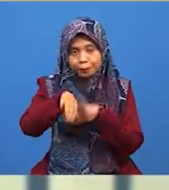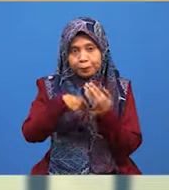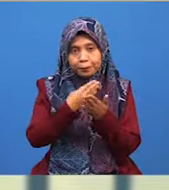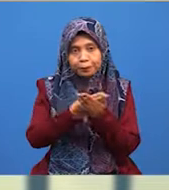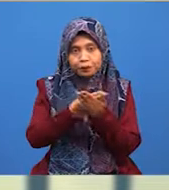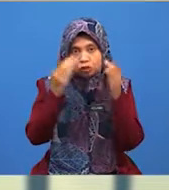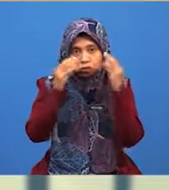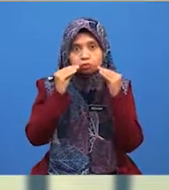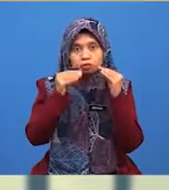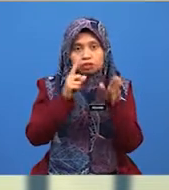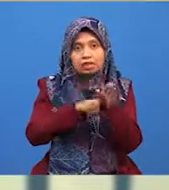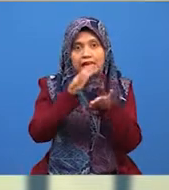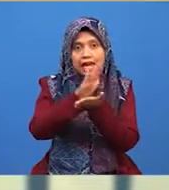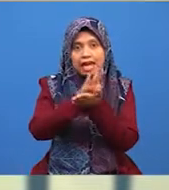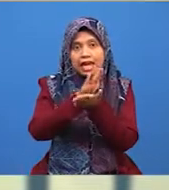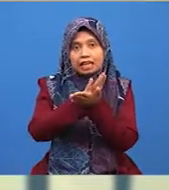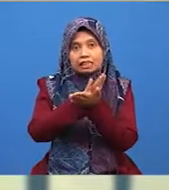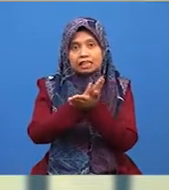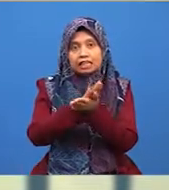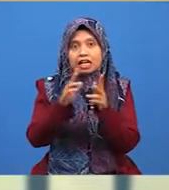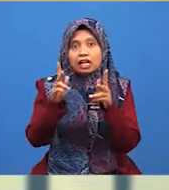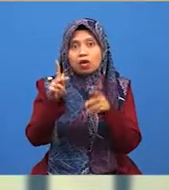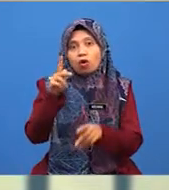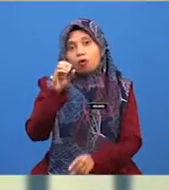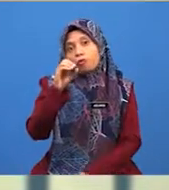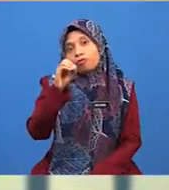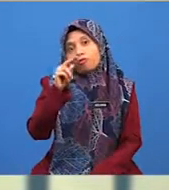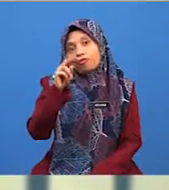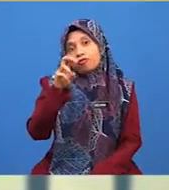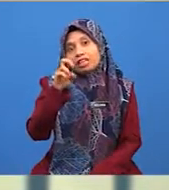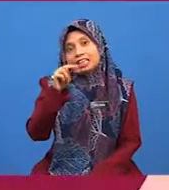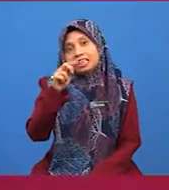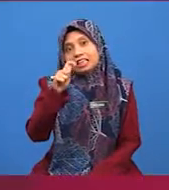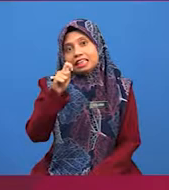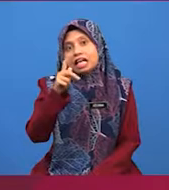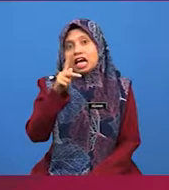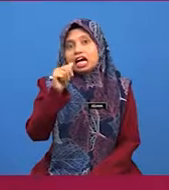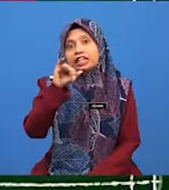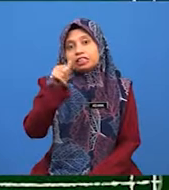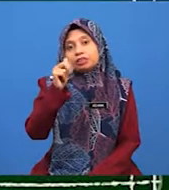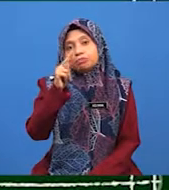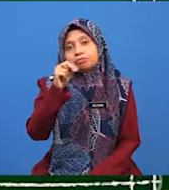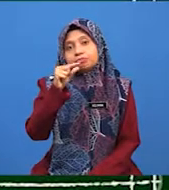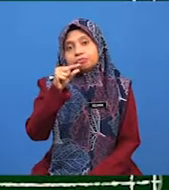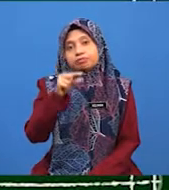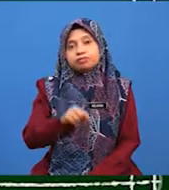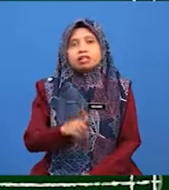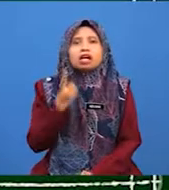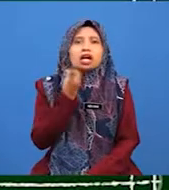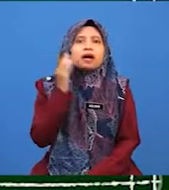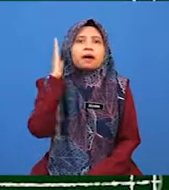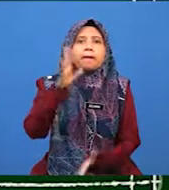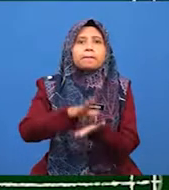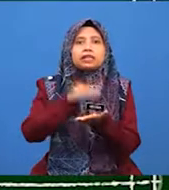mengajar di Sekolah Kebangsaan Konven Kajang. Baiklah, murid-murid. Hari ini, kita akan